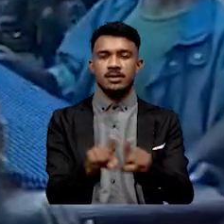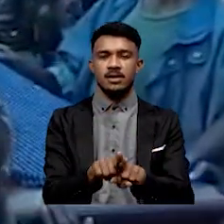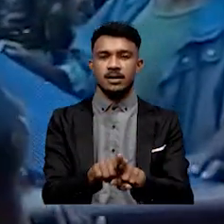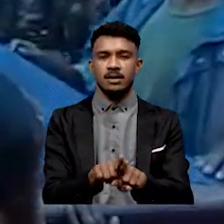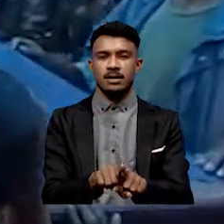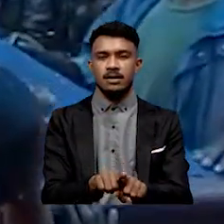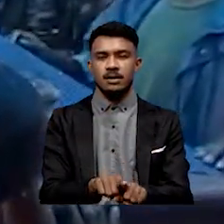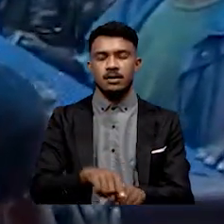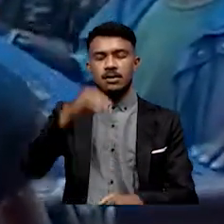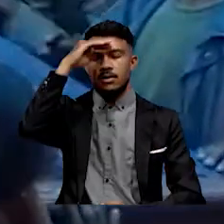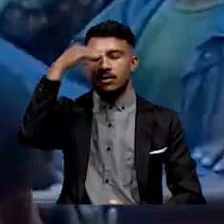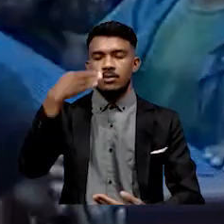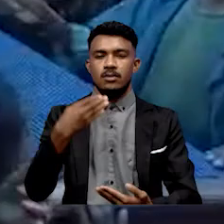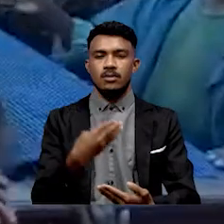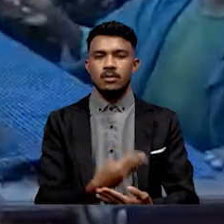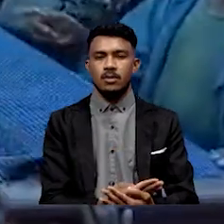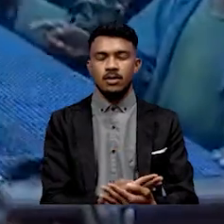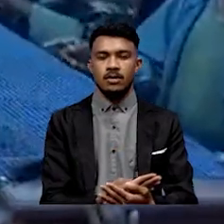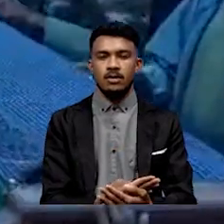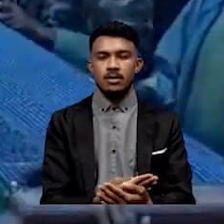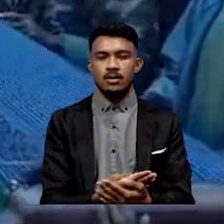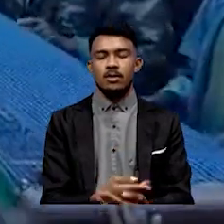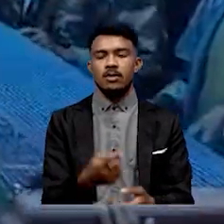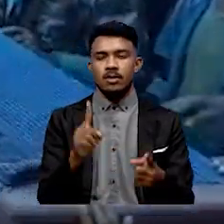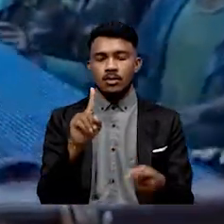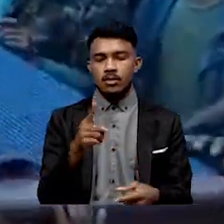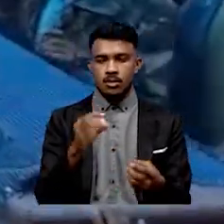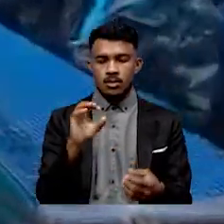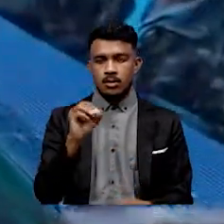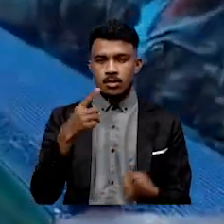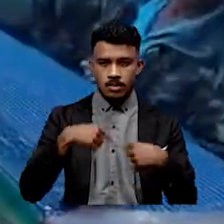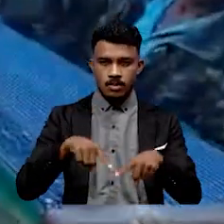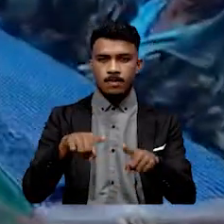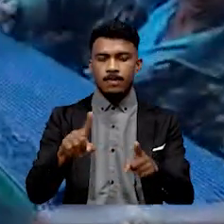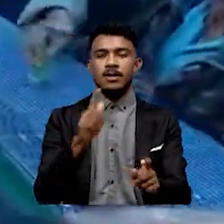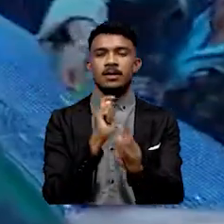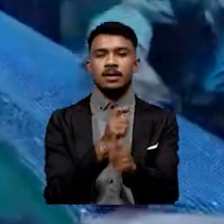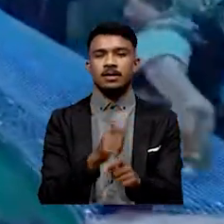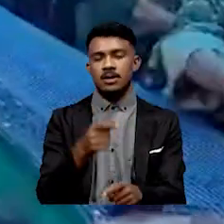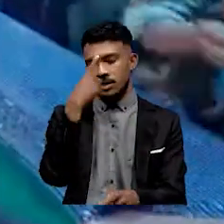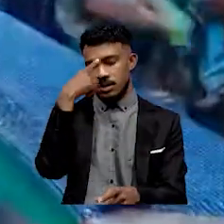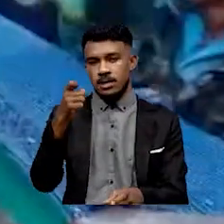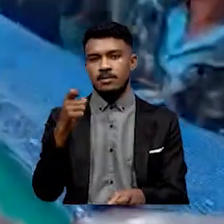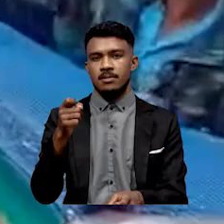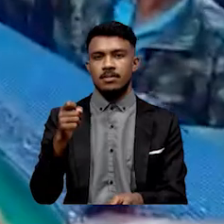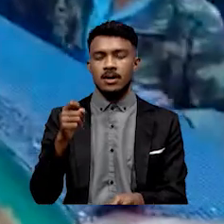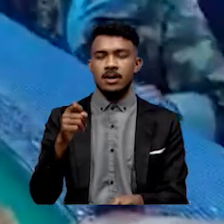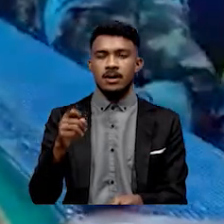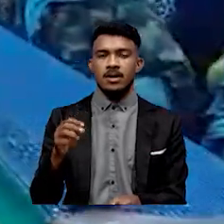Wan, oh, bah kok toh tamadalan lah ya, mana? Tahu,